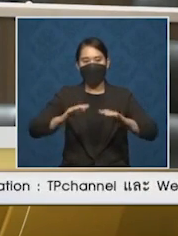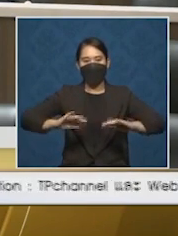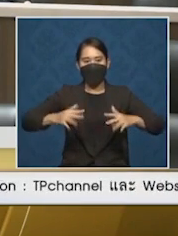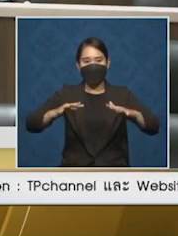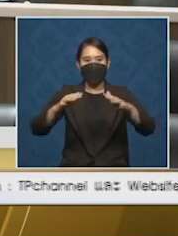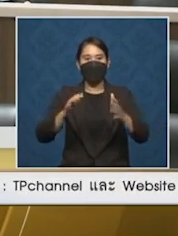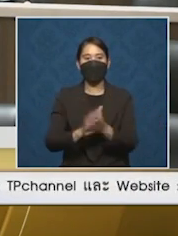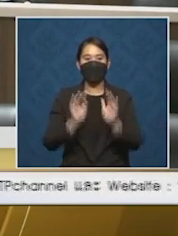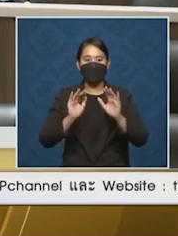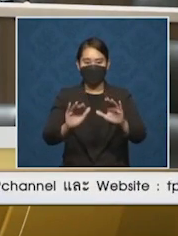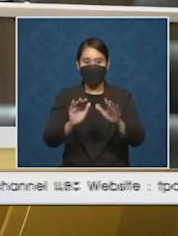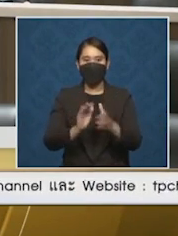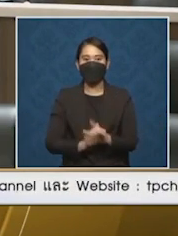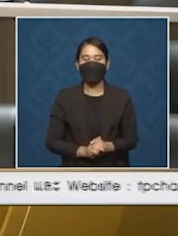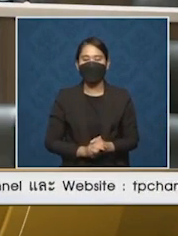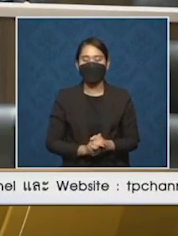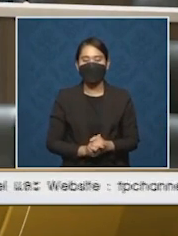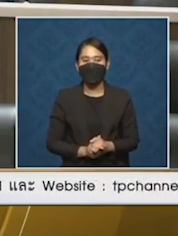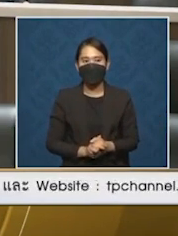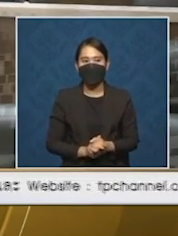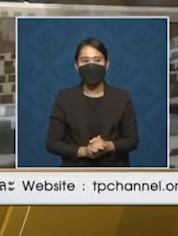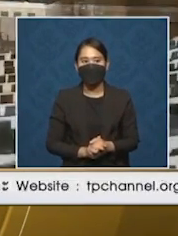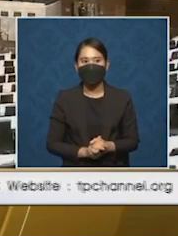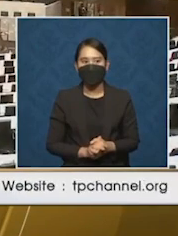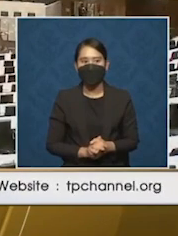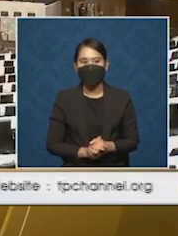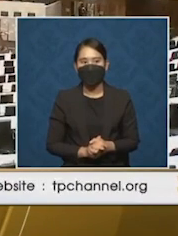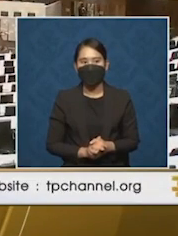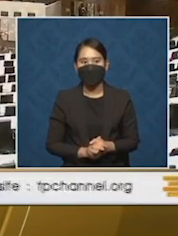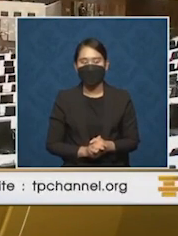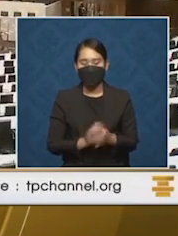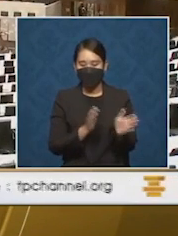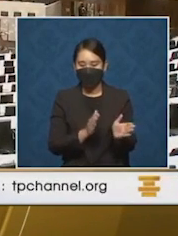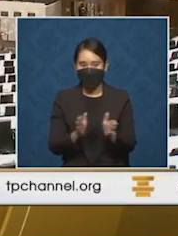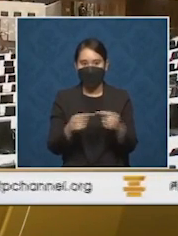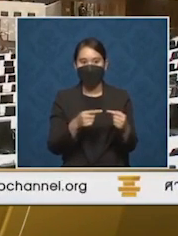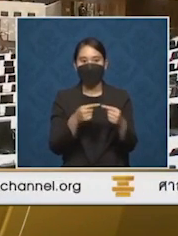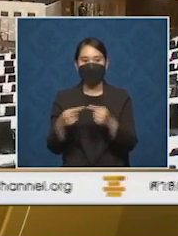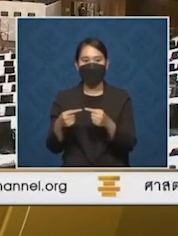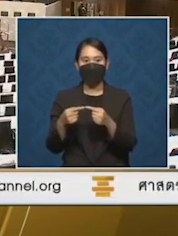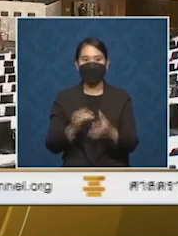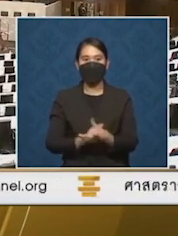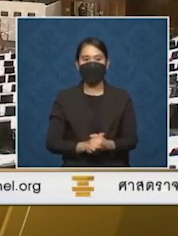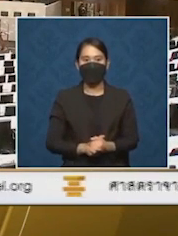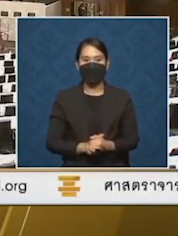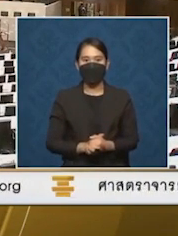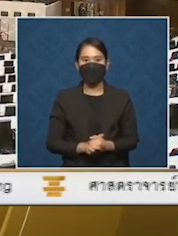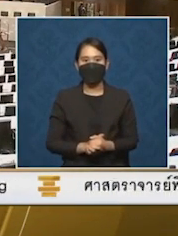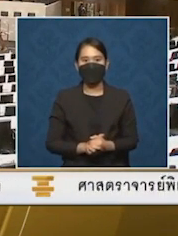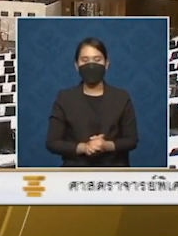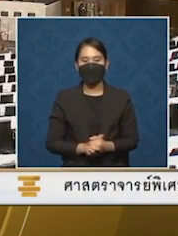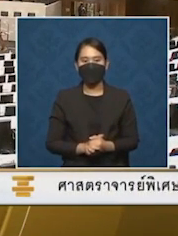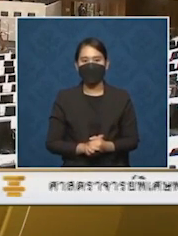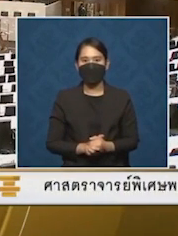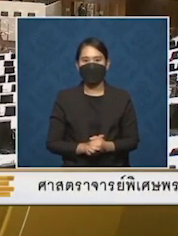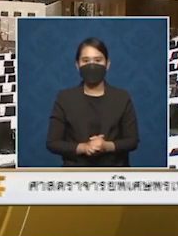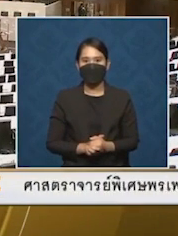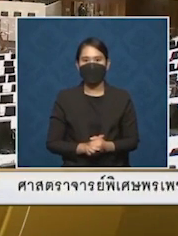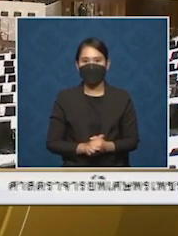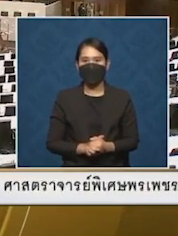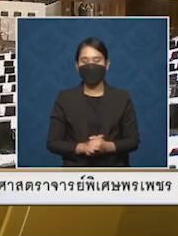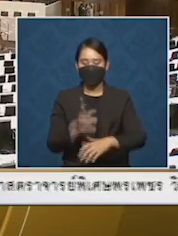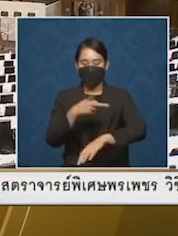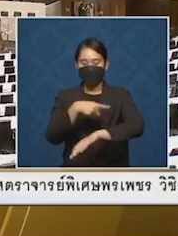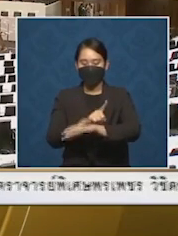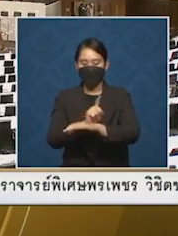านก็รอวันพฤหัสว่าจะได้ถามรัฐมนตรีชาวบ้านก็รอฟังส.ส.ก็ร